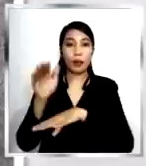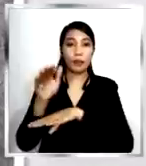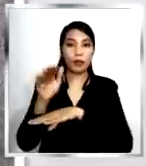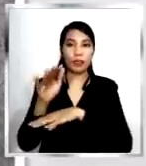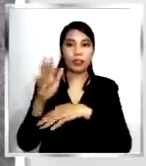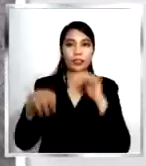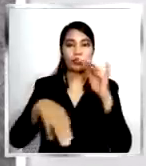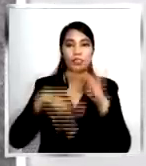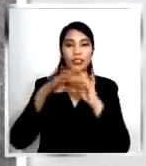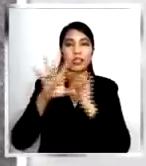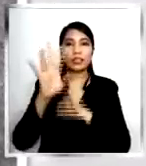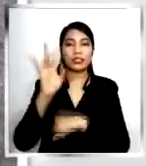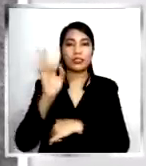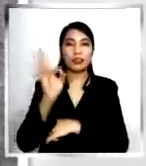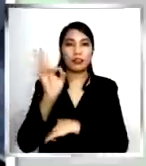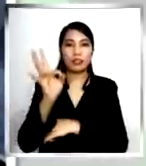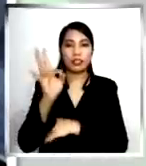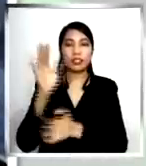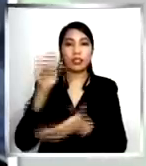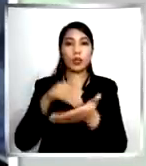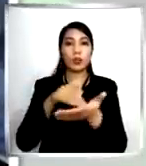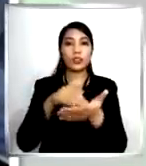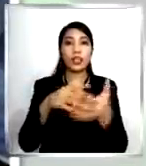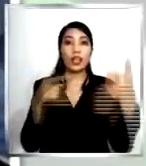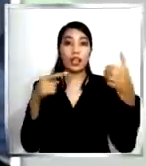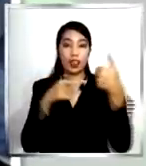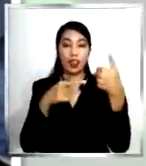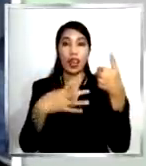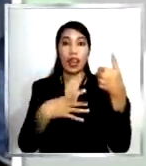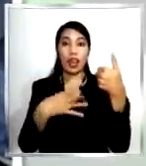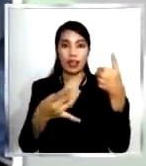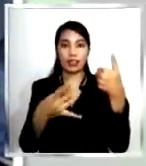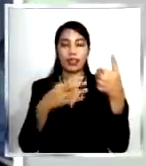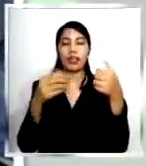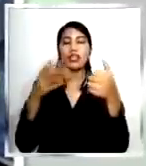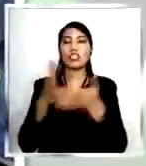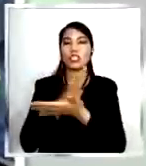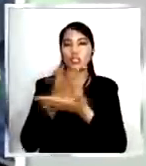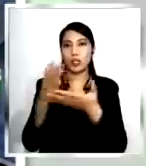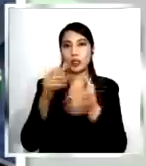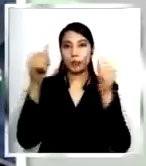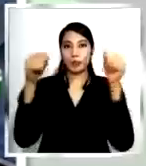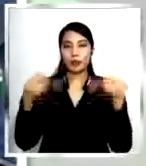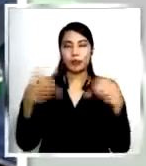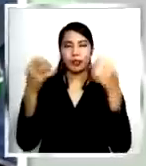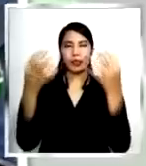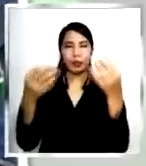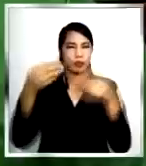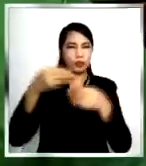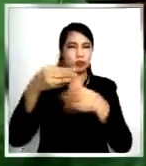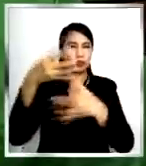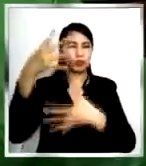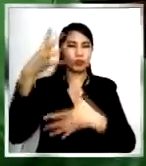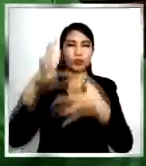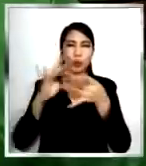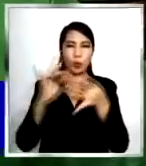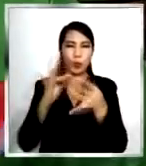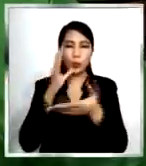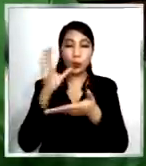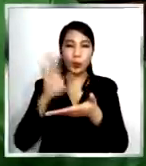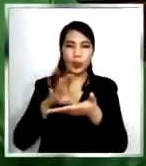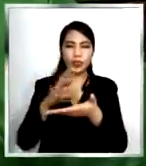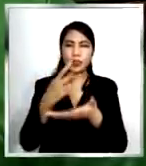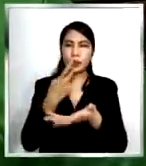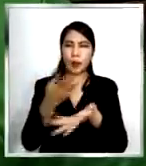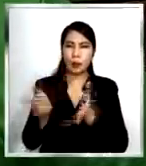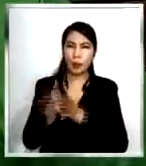at mahigit 60,000 shares ang post at karamihan sa libu-libong comments, papuri at paghanga kay Ax. Sana makita ng mga